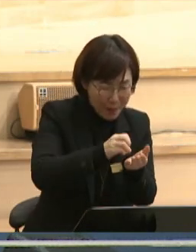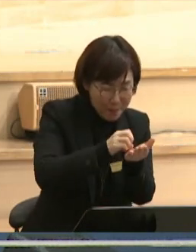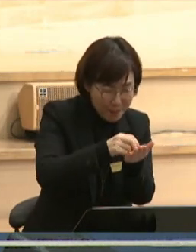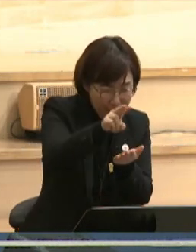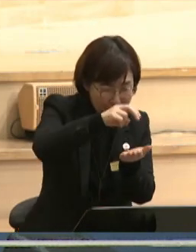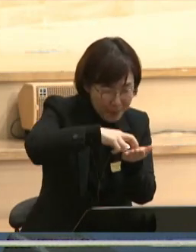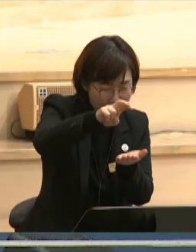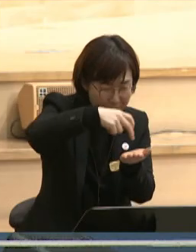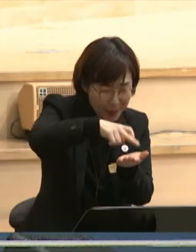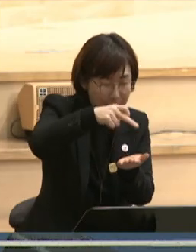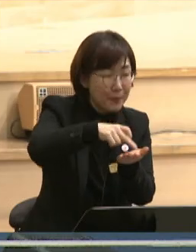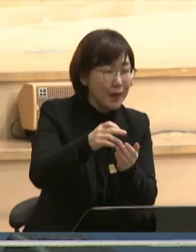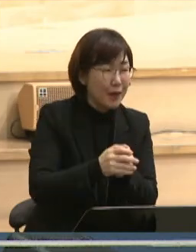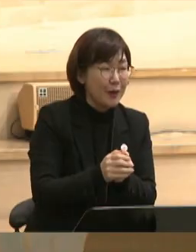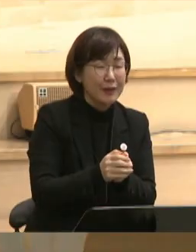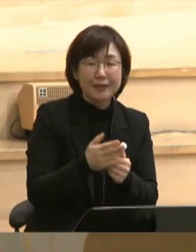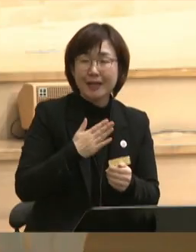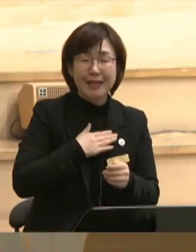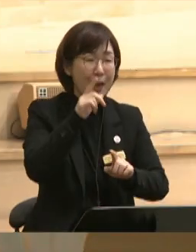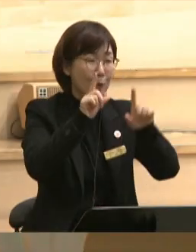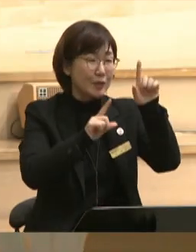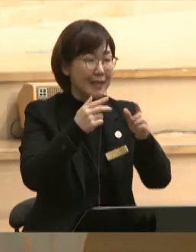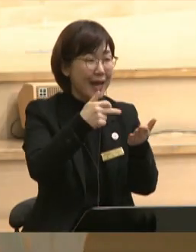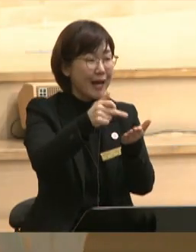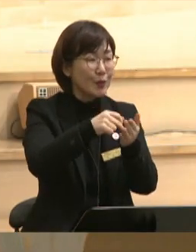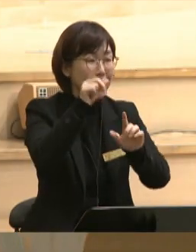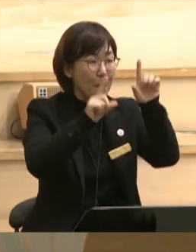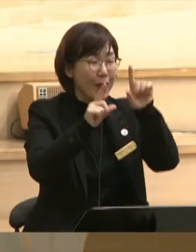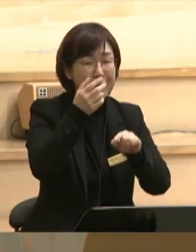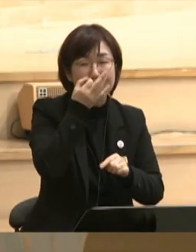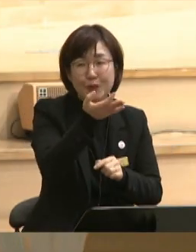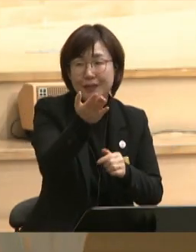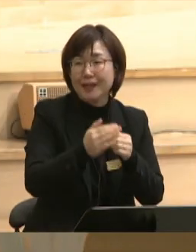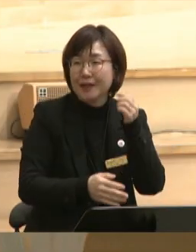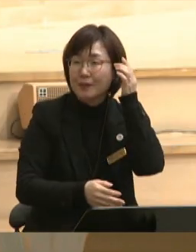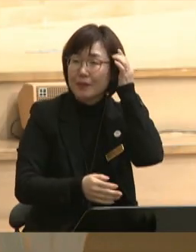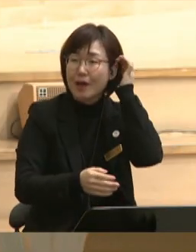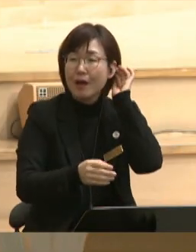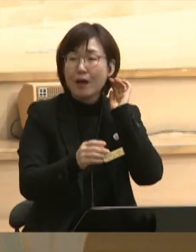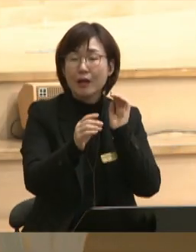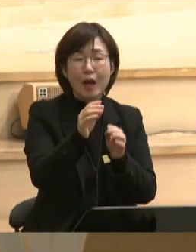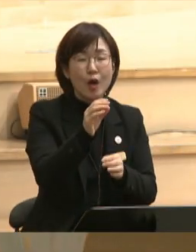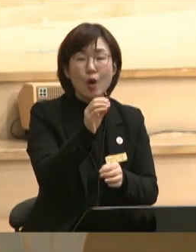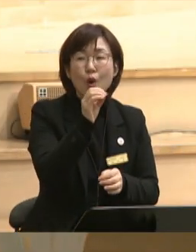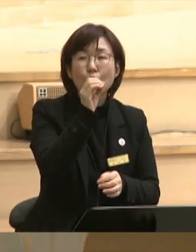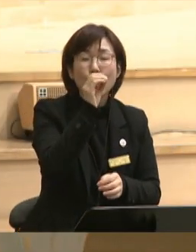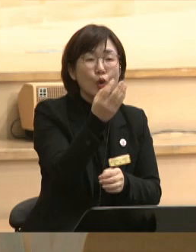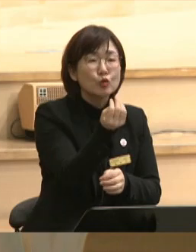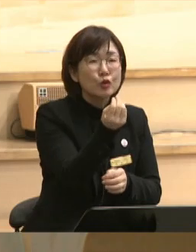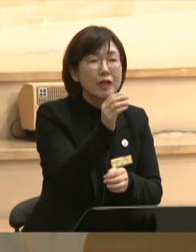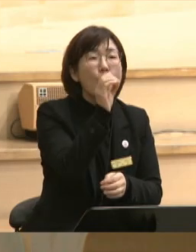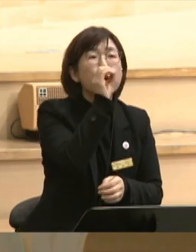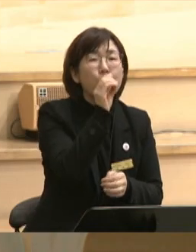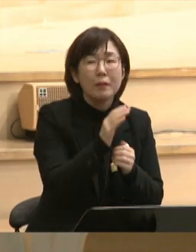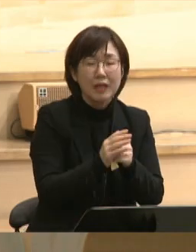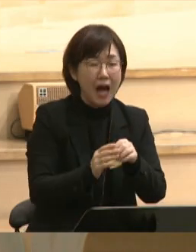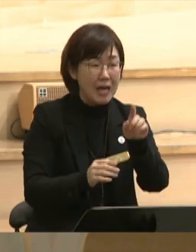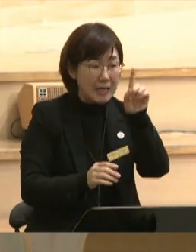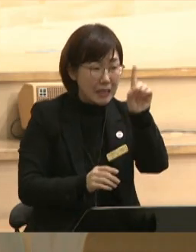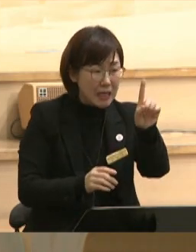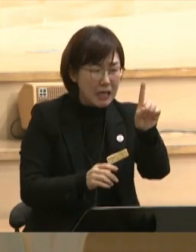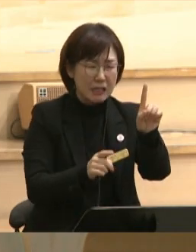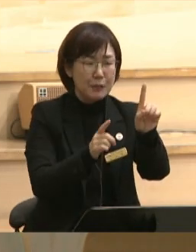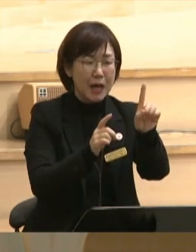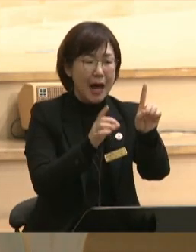해야 됩니다 그래서 제 카톡은 항상 이런 모양입니다 한번 보여 주실까요 숫자가 0이에요 저는 1이 있으면 안 됩니다 저는